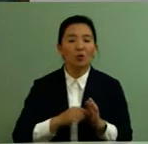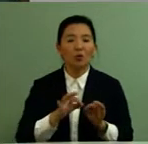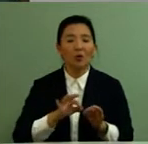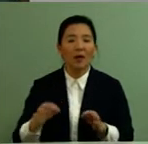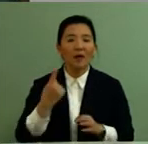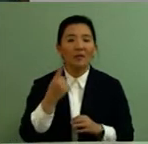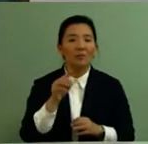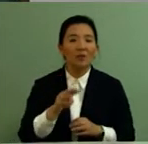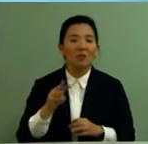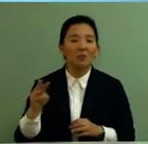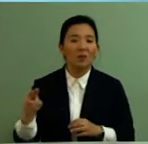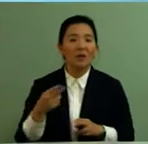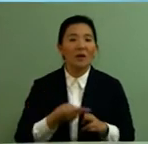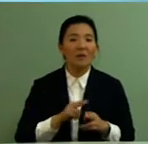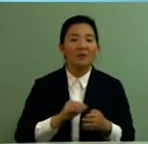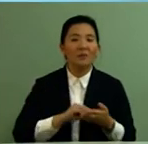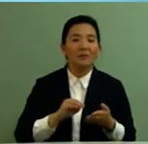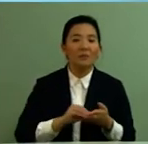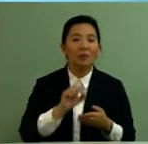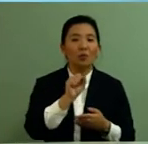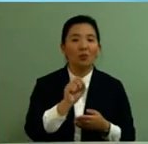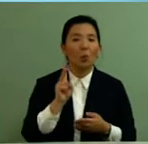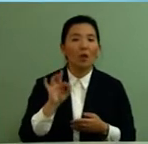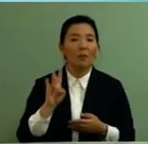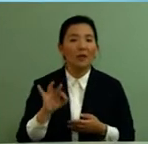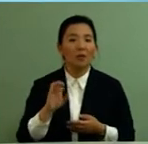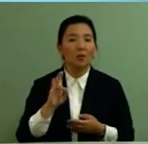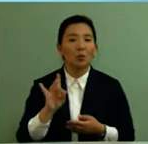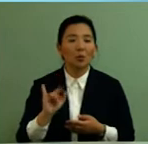мм? Амплитуда колебаний струны.